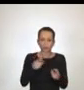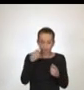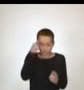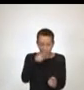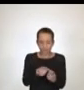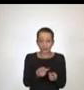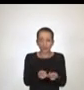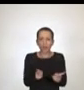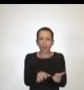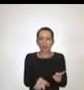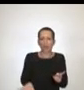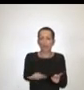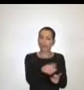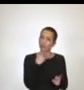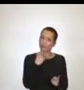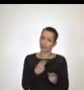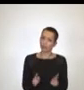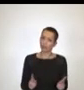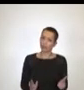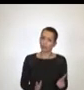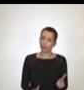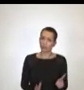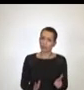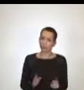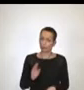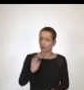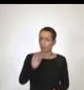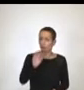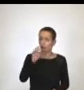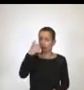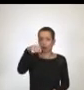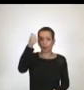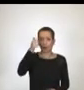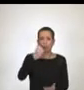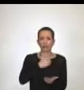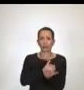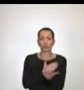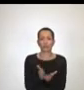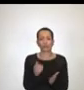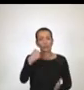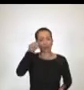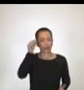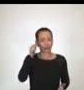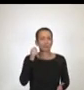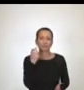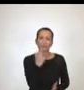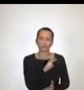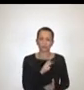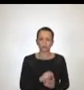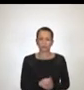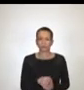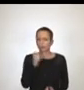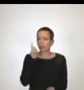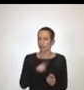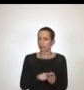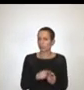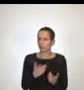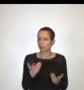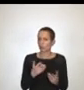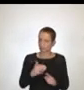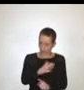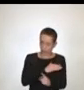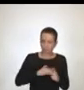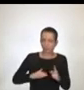Donc la ville de Bordeaux est l'actionnaire unique du crédit municipal. Son objet est